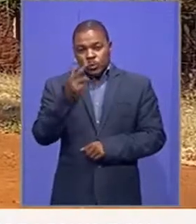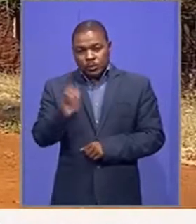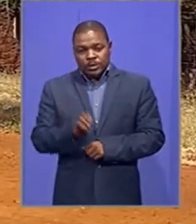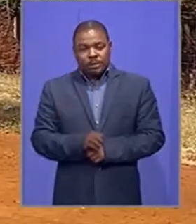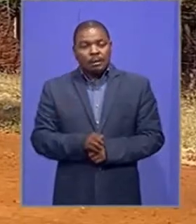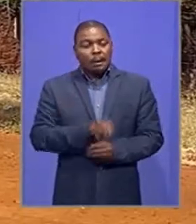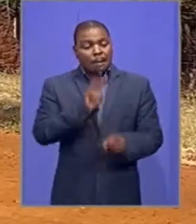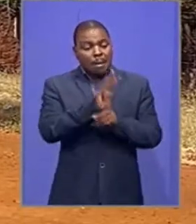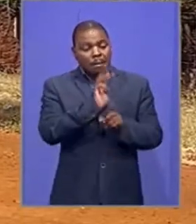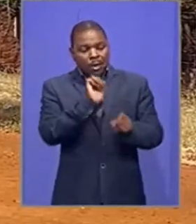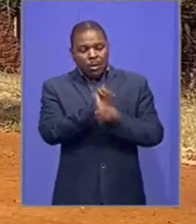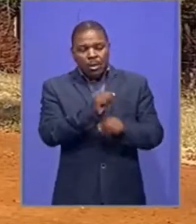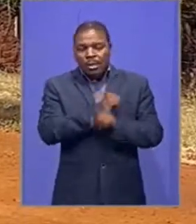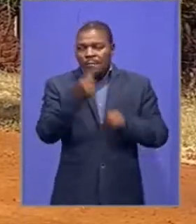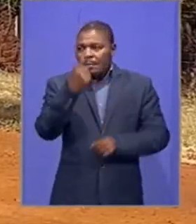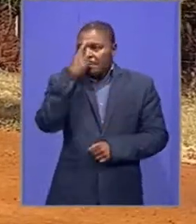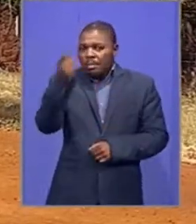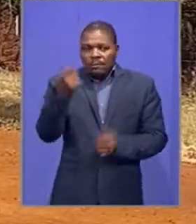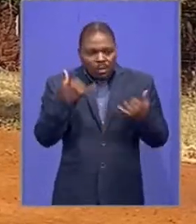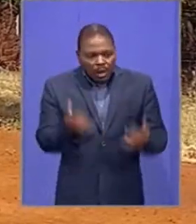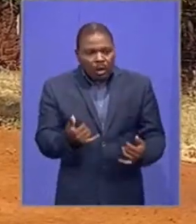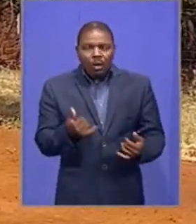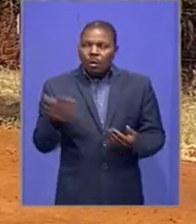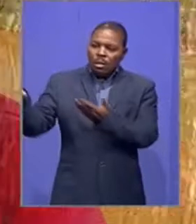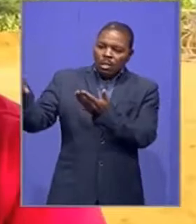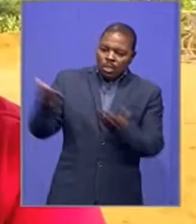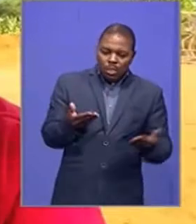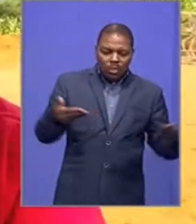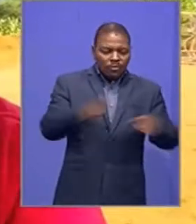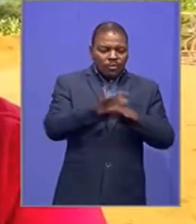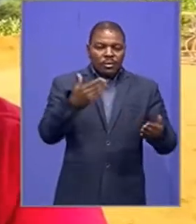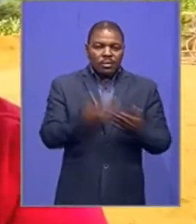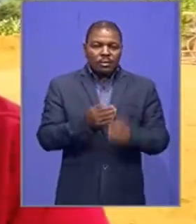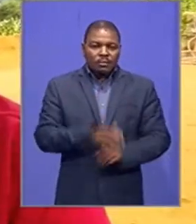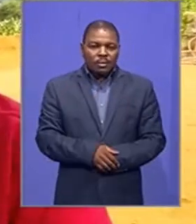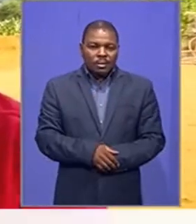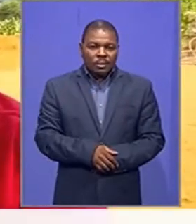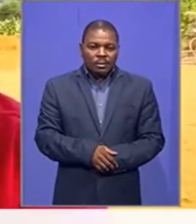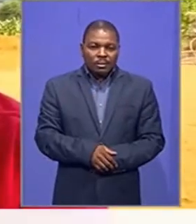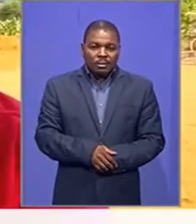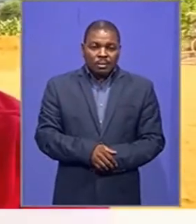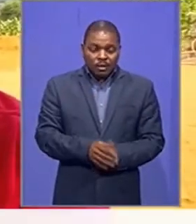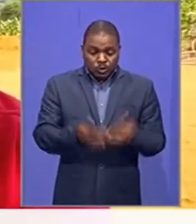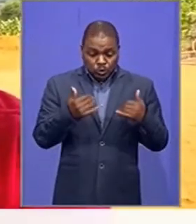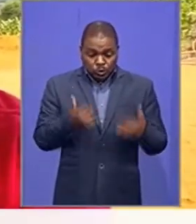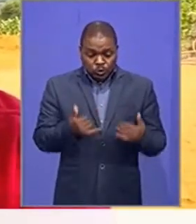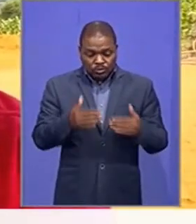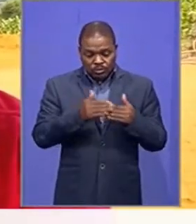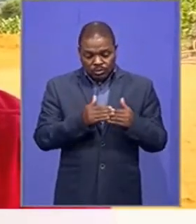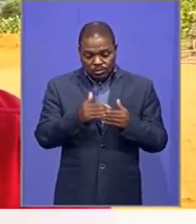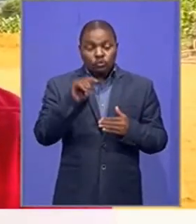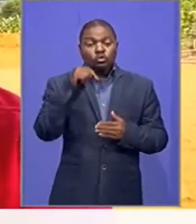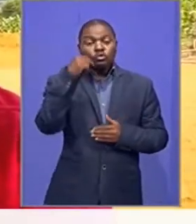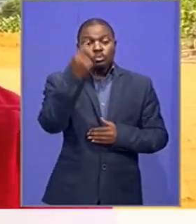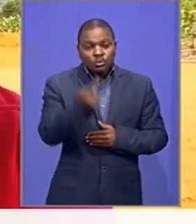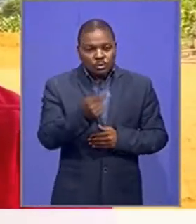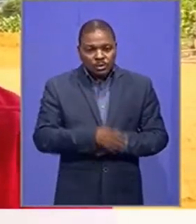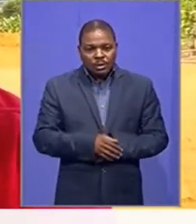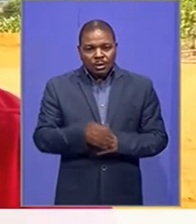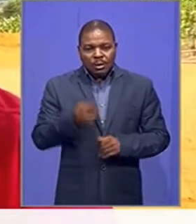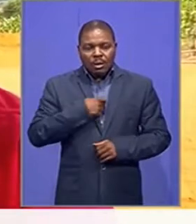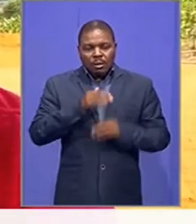a gagwe gore mafelelong o tla kgona go boloka morwedi wa gagwe. Thoma gona letšatši le la lekgono go fihlela ka moswane nke ke